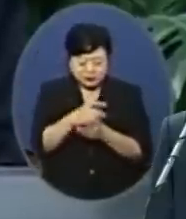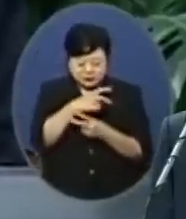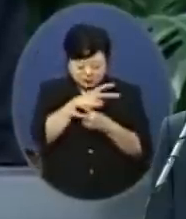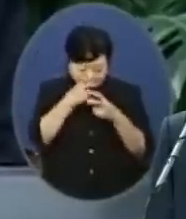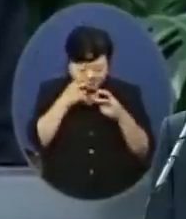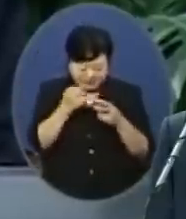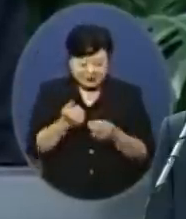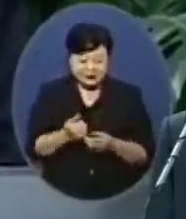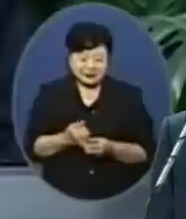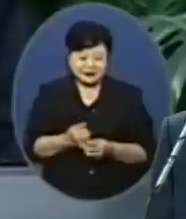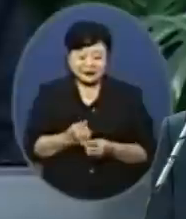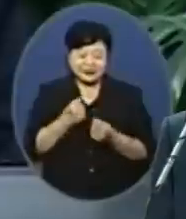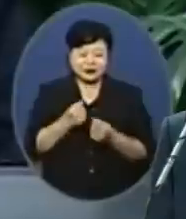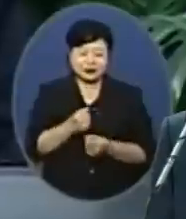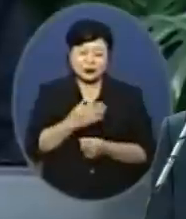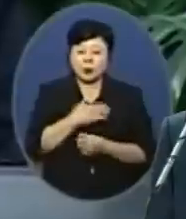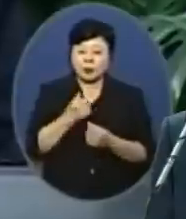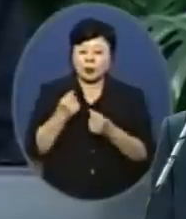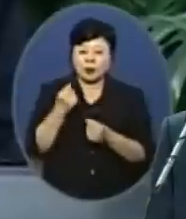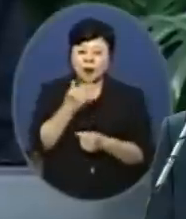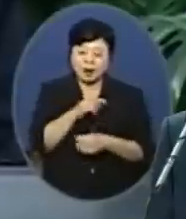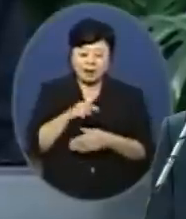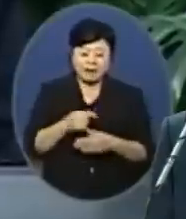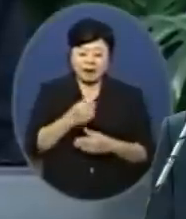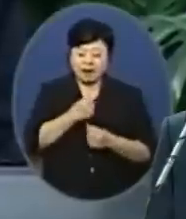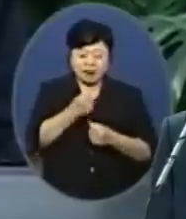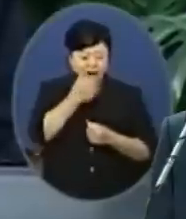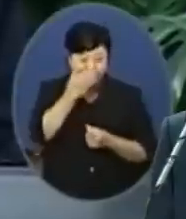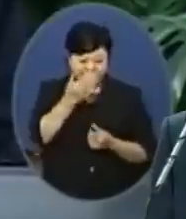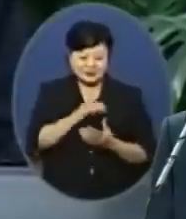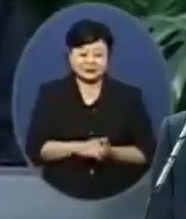그러면 마음의 건강을 유지할 수 있고 참 좋습니다.